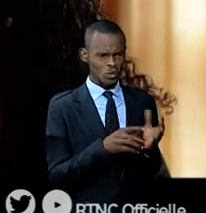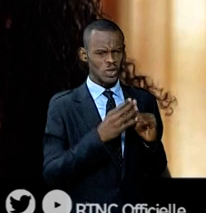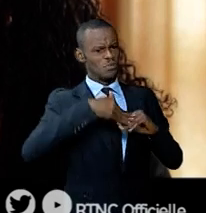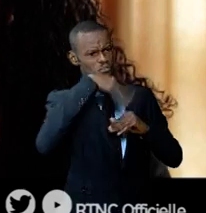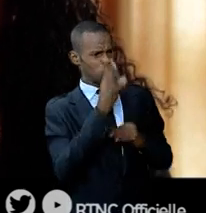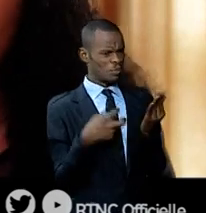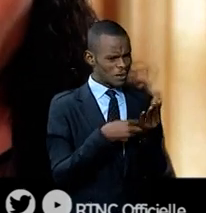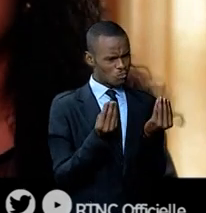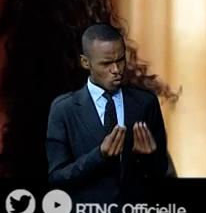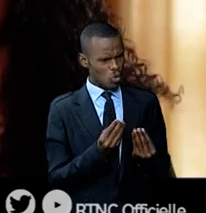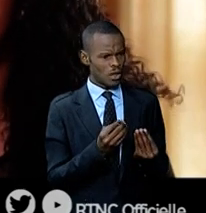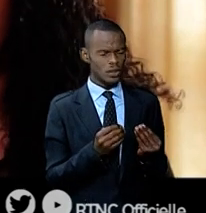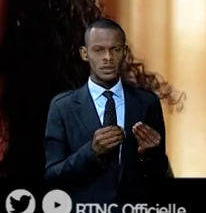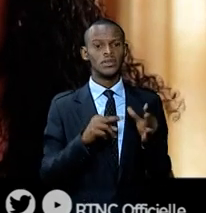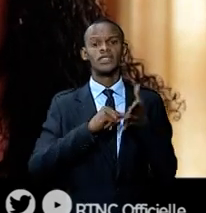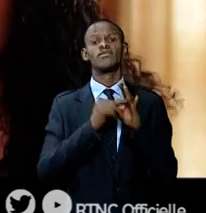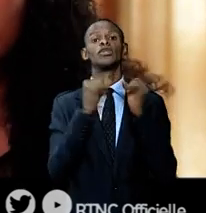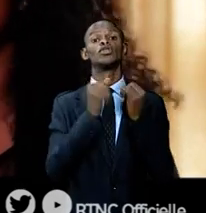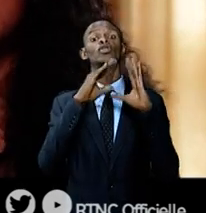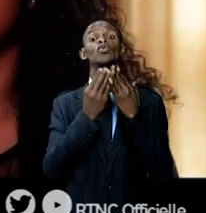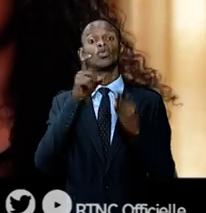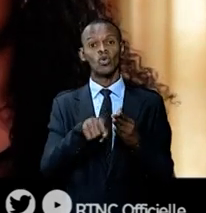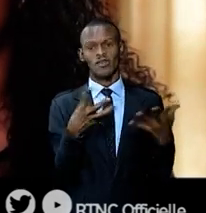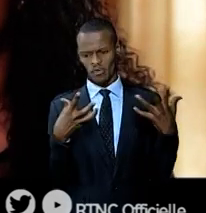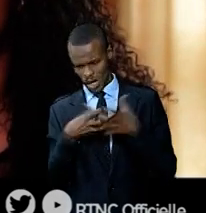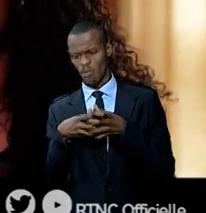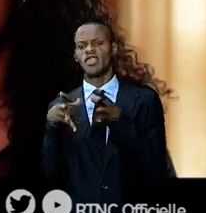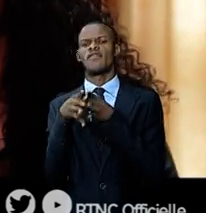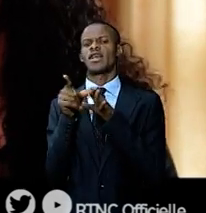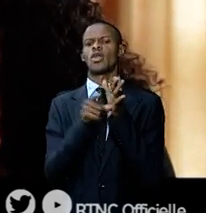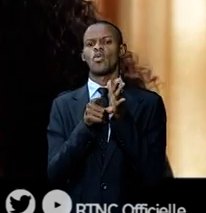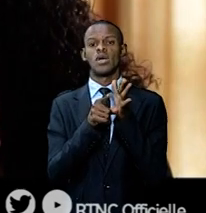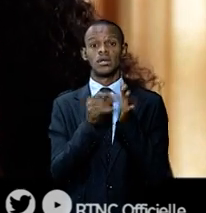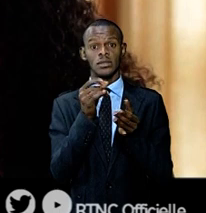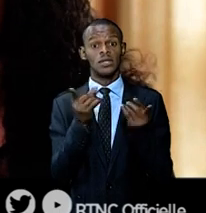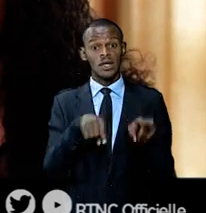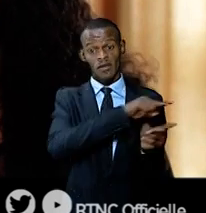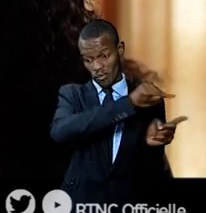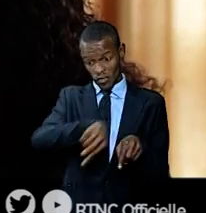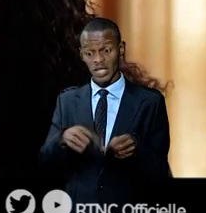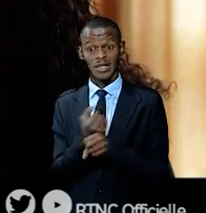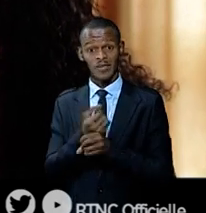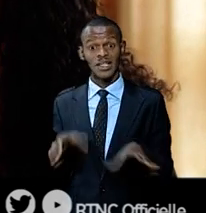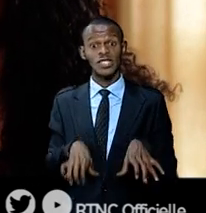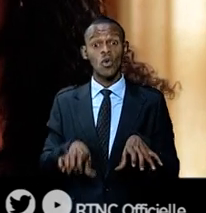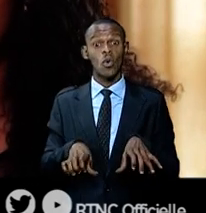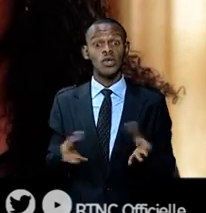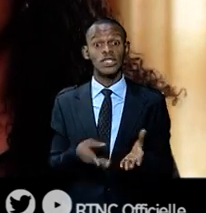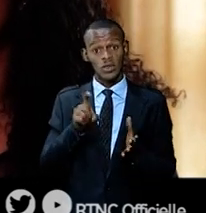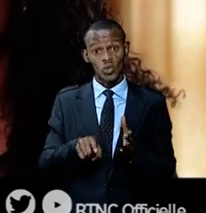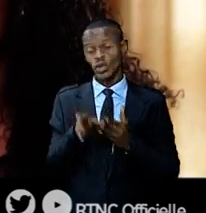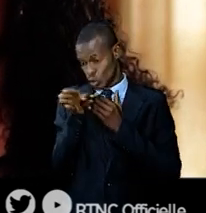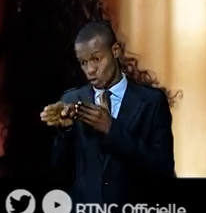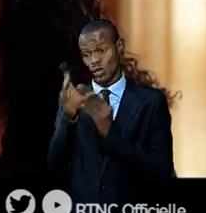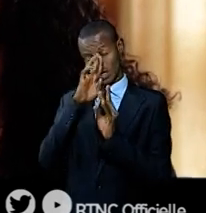doivent se conformer à la loi. Lorsque vous investissez dans un pays, vous devez tout simplement vous conformer. On ne peut pas être hors la loi et s'enorgueillir. Nous devons